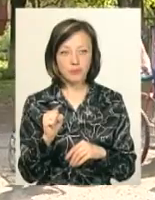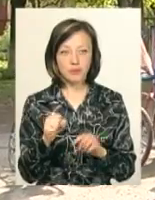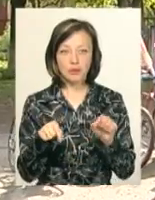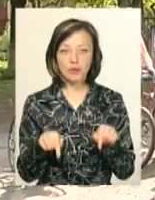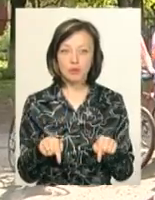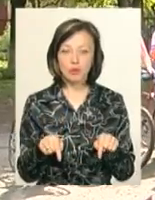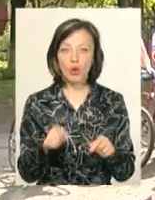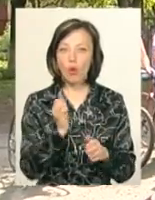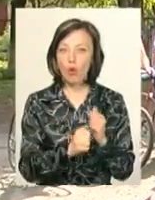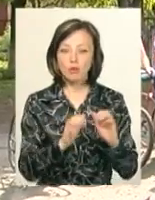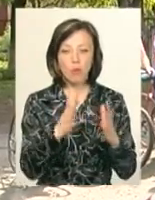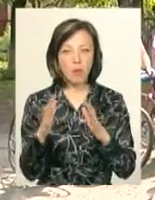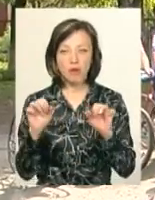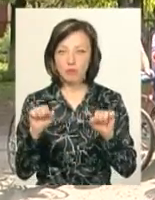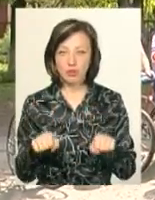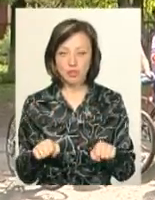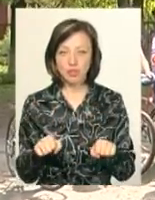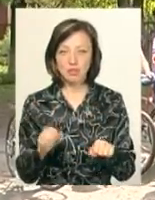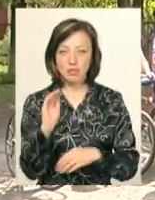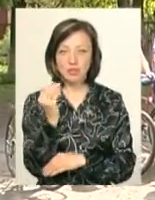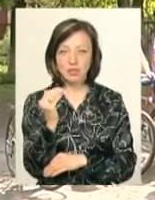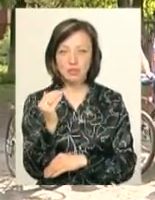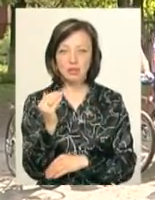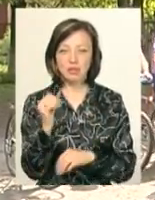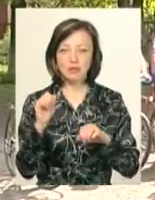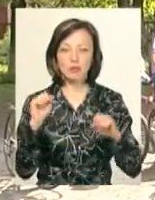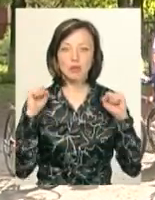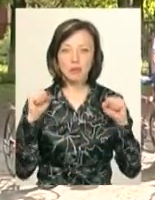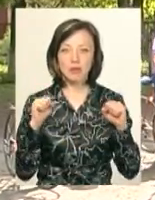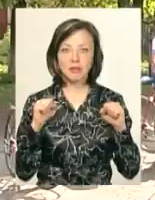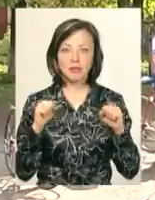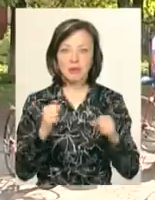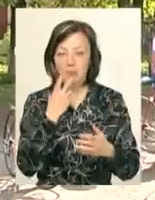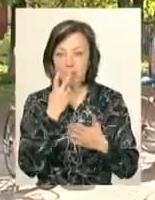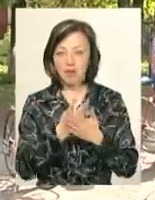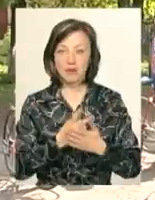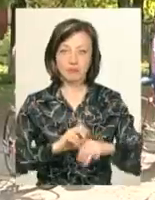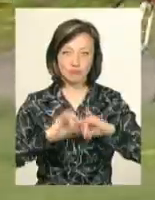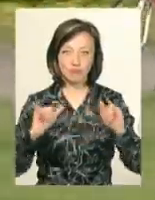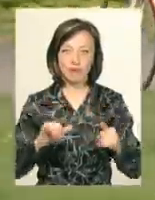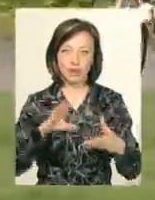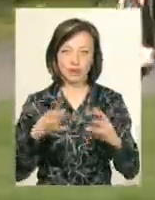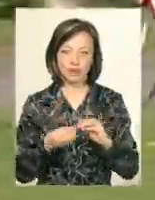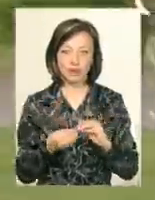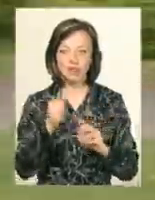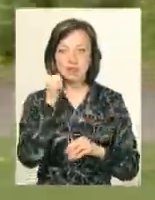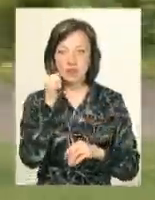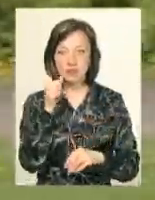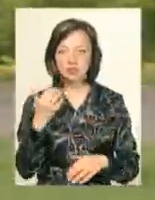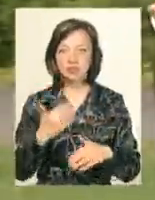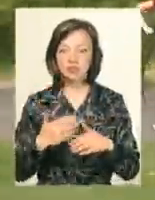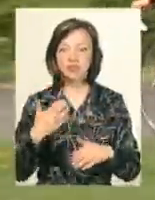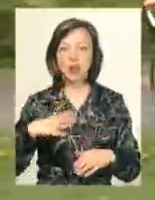Тут в кожний момент може дитина, спортсмен вистрілити, показати результат. Завтра на учасників чекає